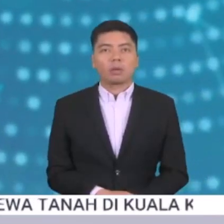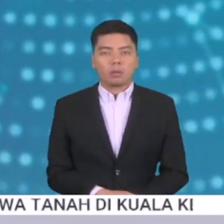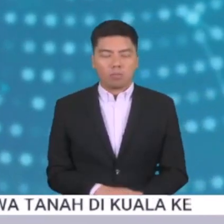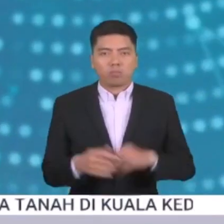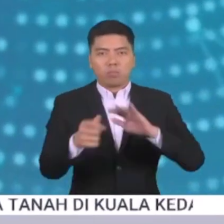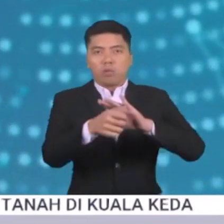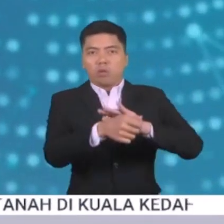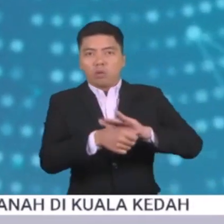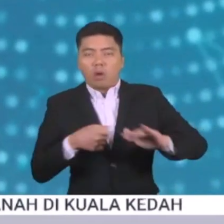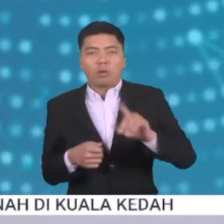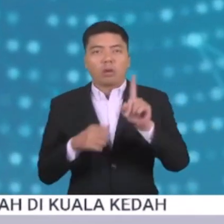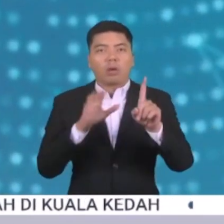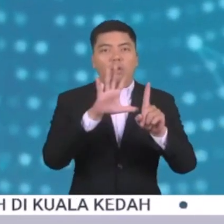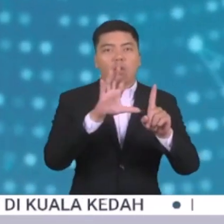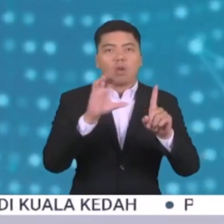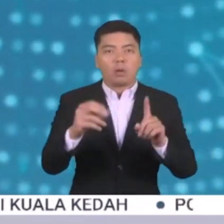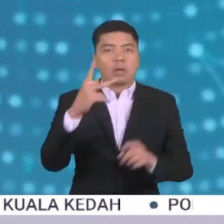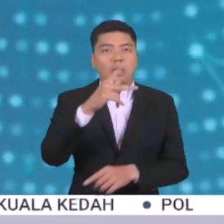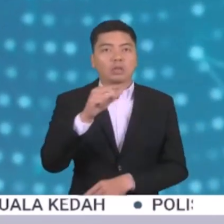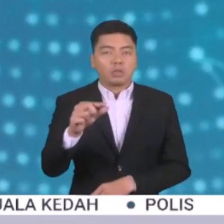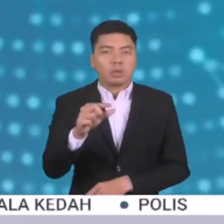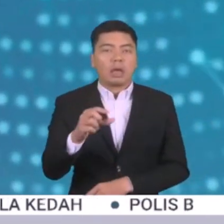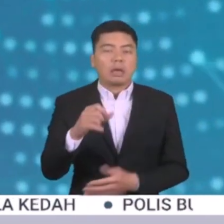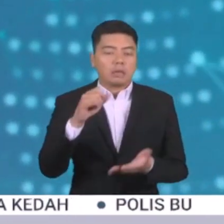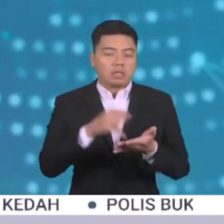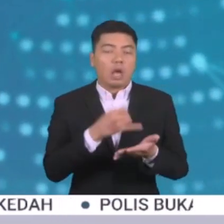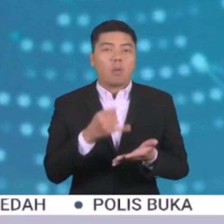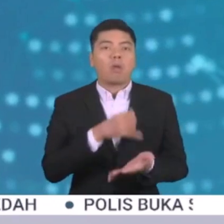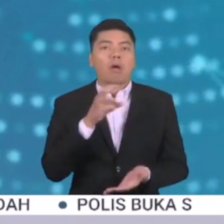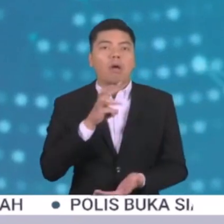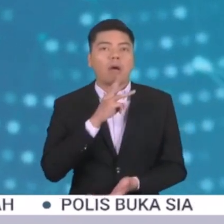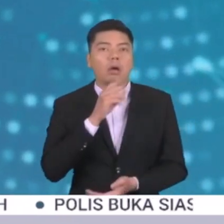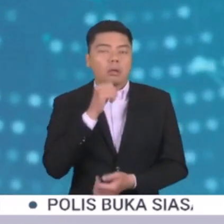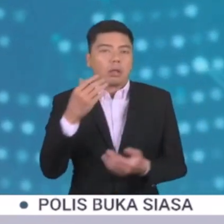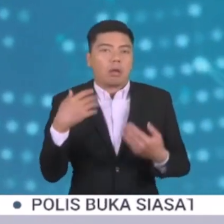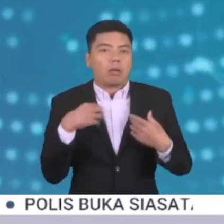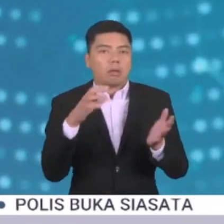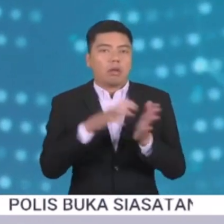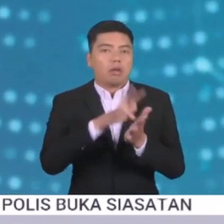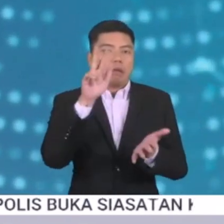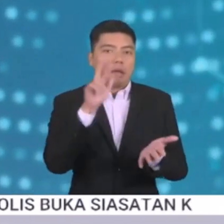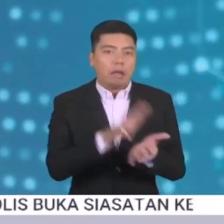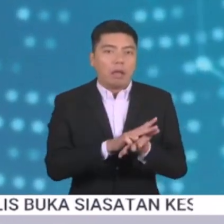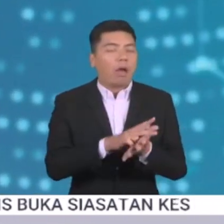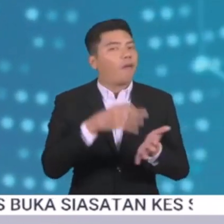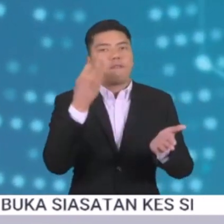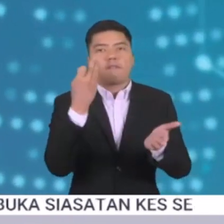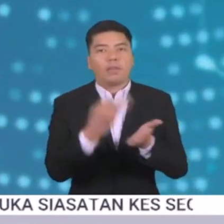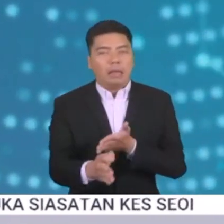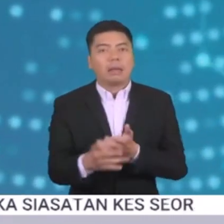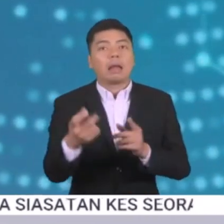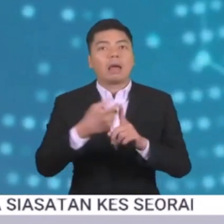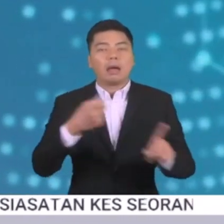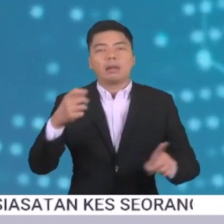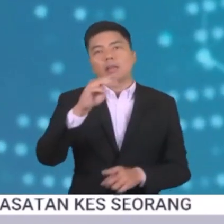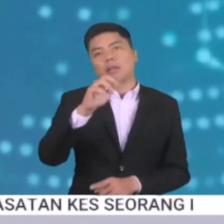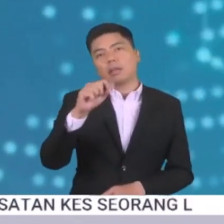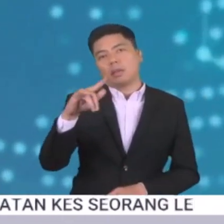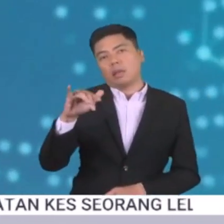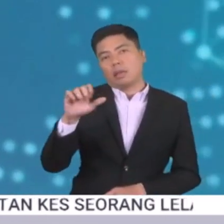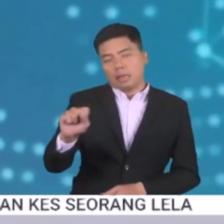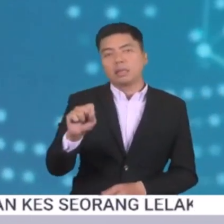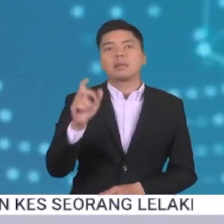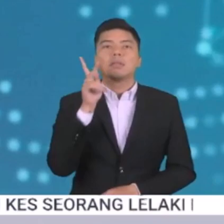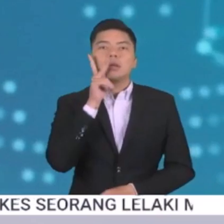Cubaan seludup 150 kilogram jambu air tanpa permit sah digagalkan Makis Kedah. Lori